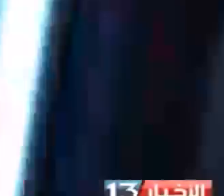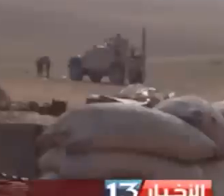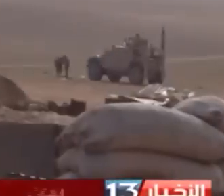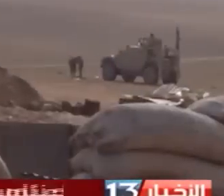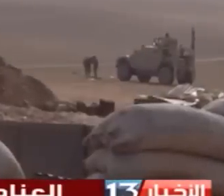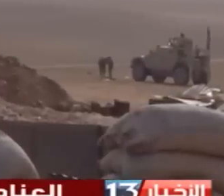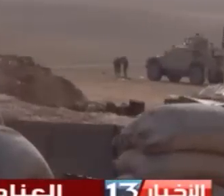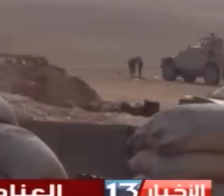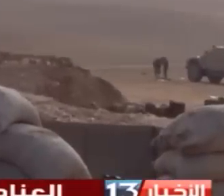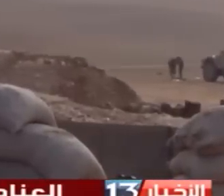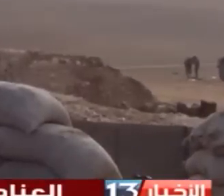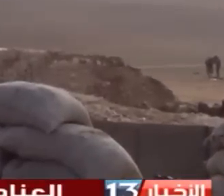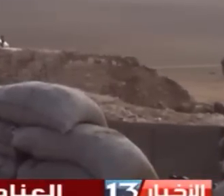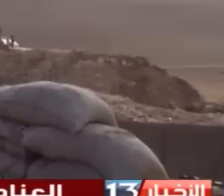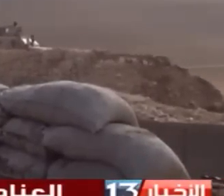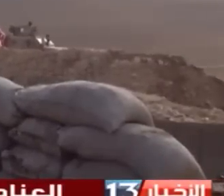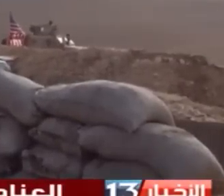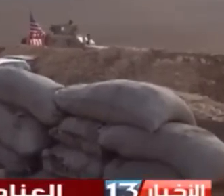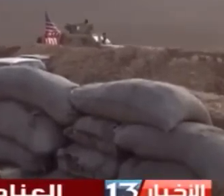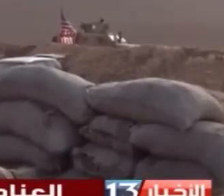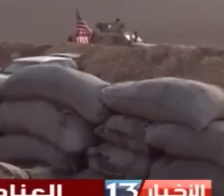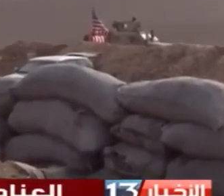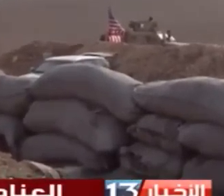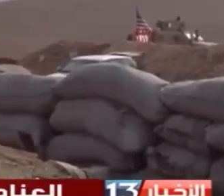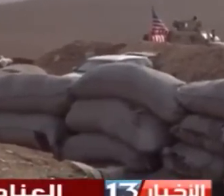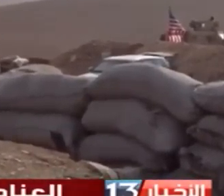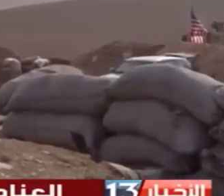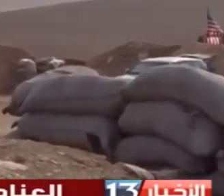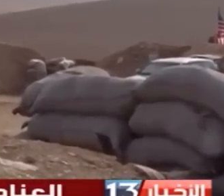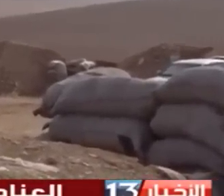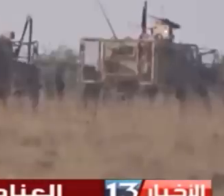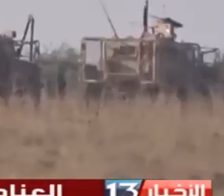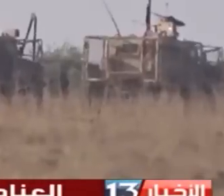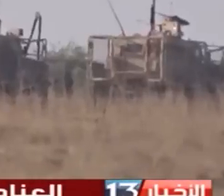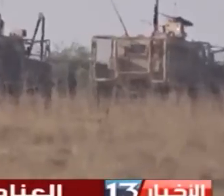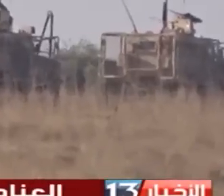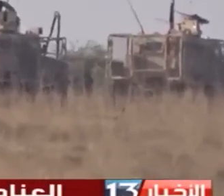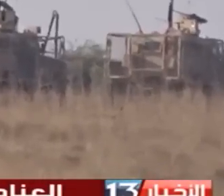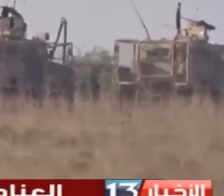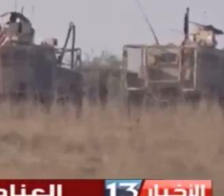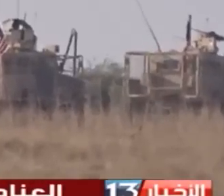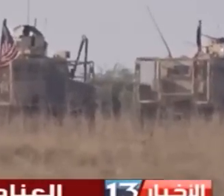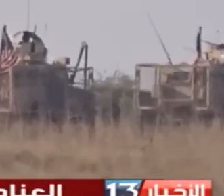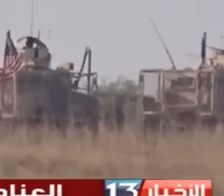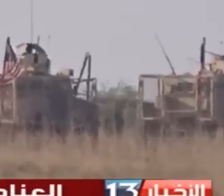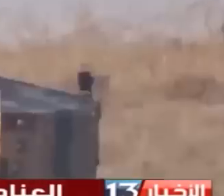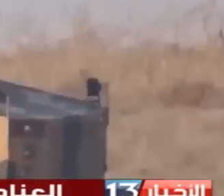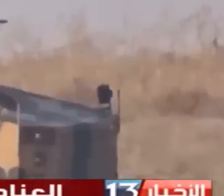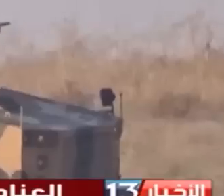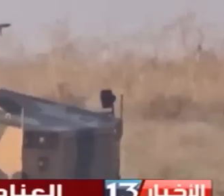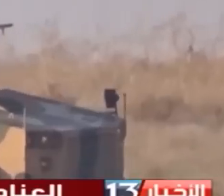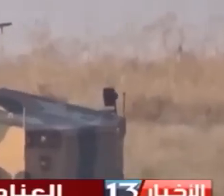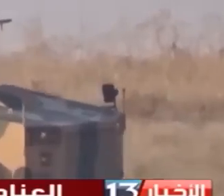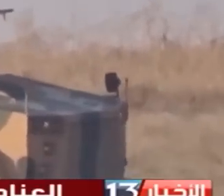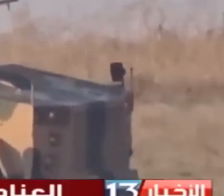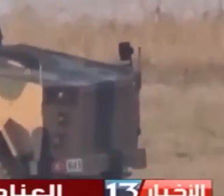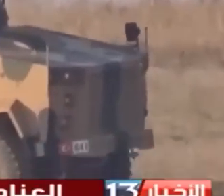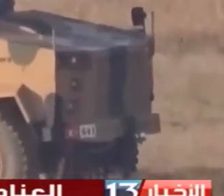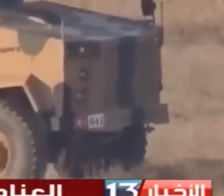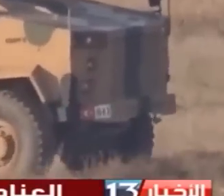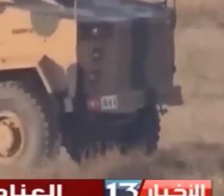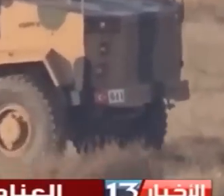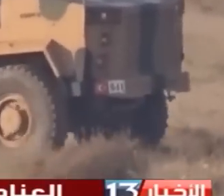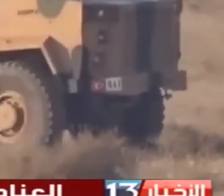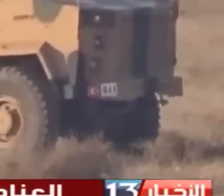وزير الخارجية التركي يؤكد عزم بلاده العبور إلى شرق نهر الفرات شمال سوريا في أسرع وقت ممكن بعد